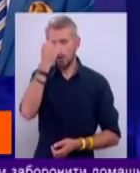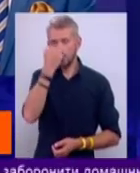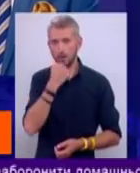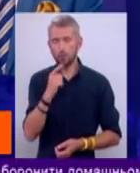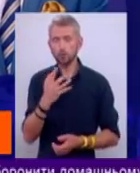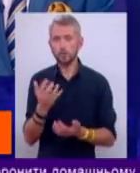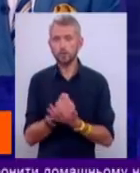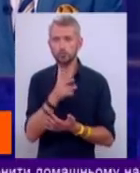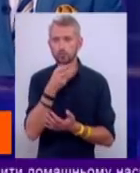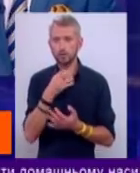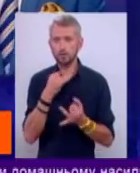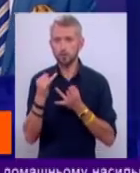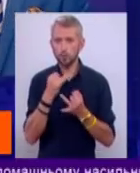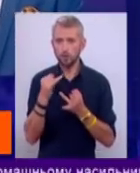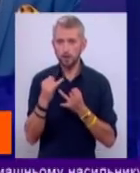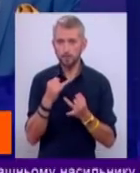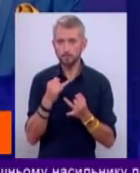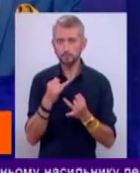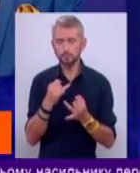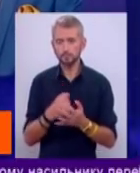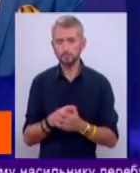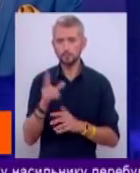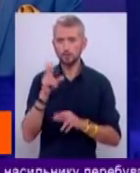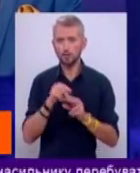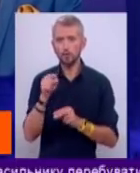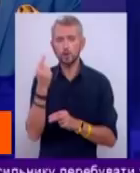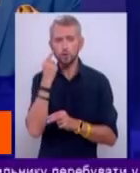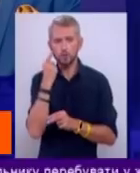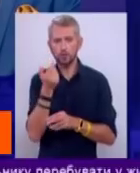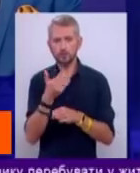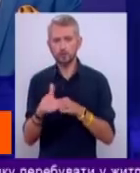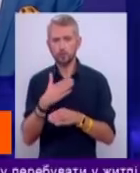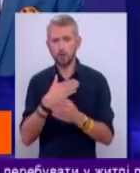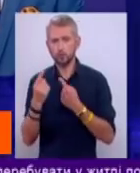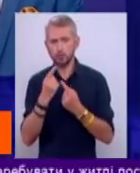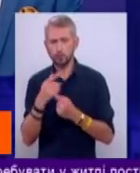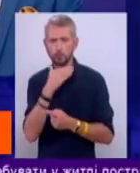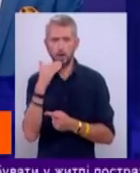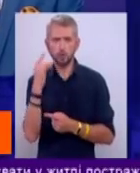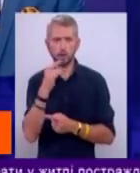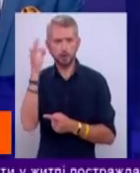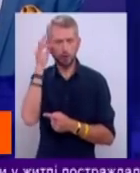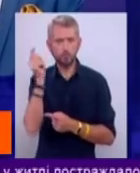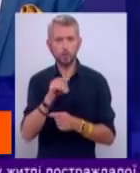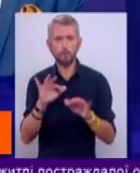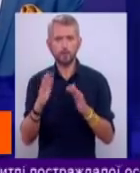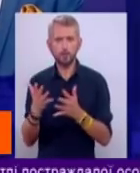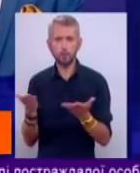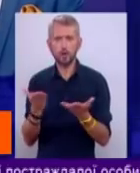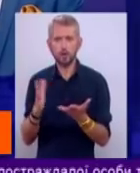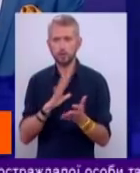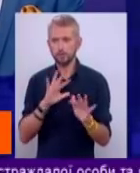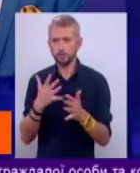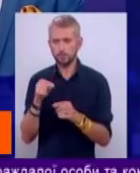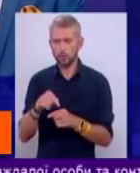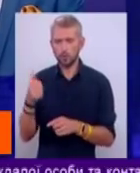що знайшли час для спілкування. Власне, сподіваюся, і чули частинку нашої розмови. Ми, до речі, неодноразово згадували про той випадок, який трапився